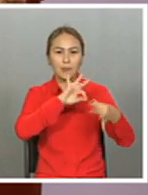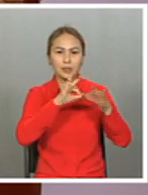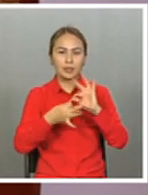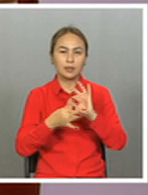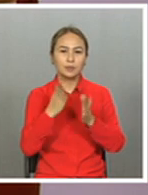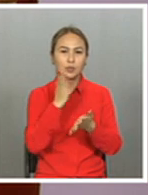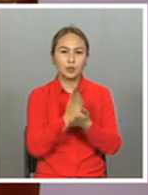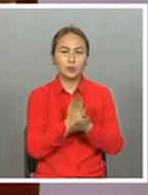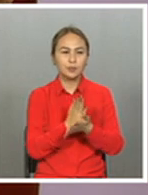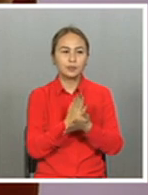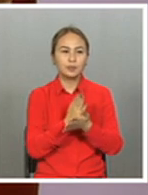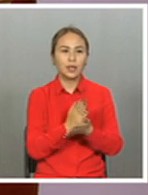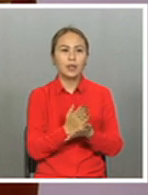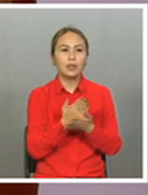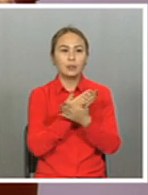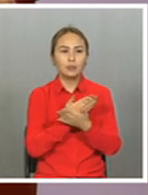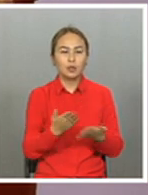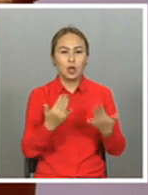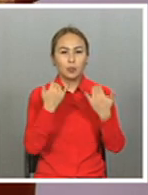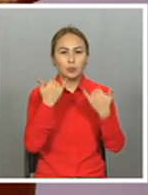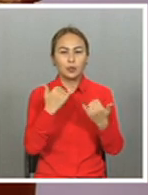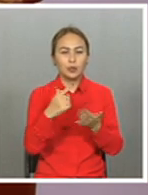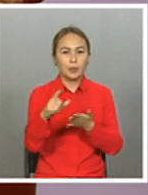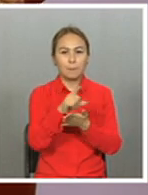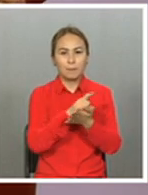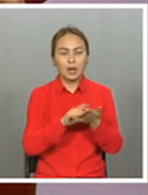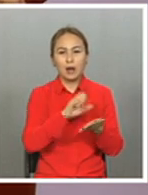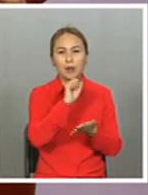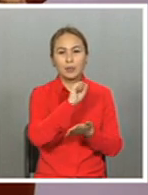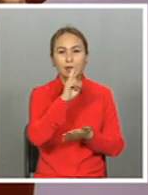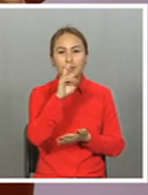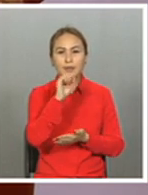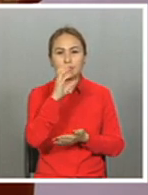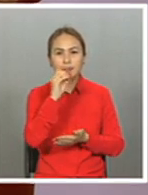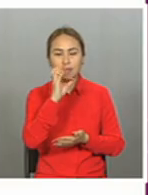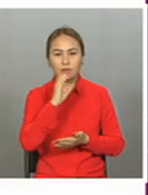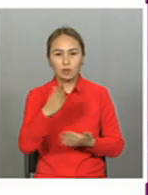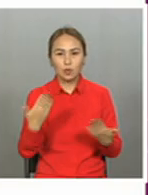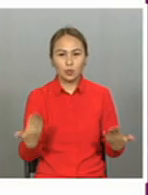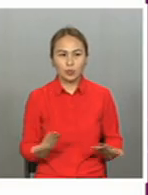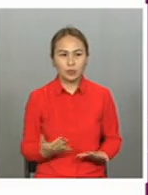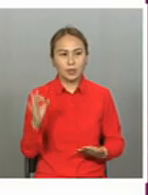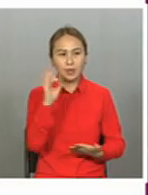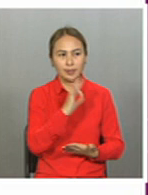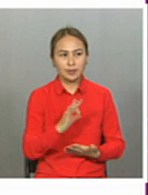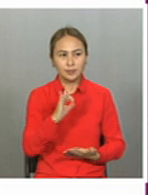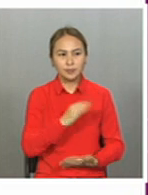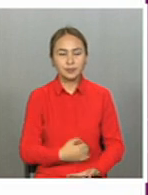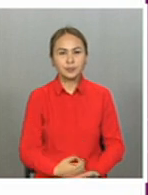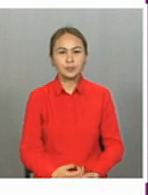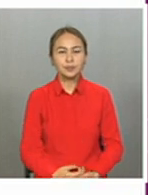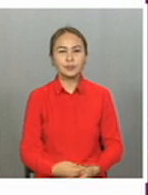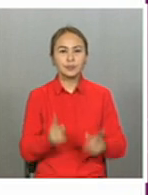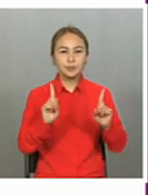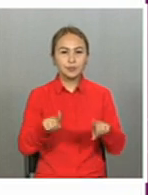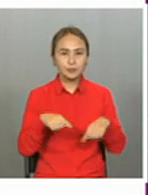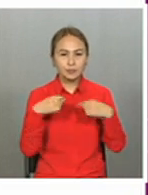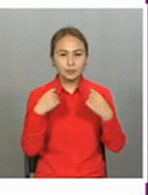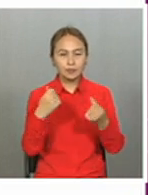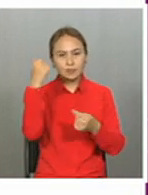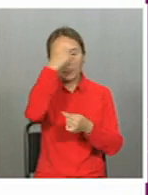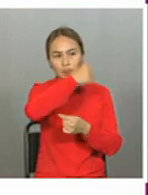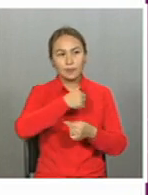тұр. Яғни бүгінгі мәтін Әбілхан Қастеевтің өмір баяны. Берілген